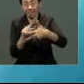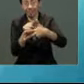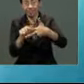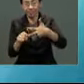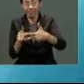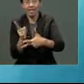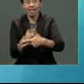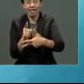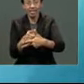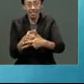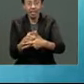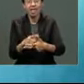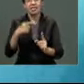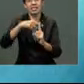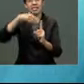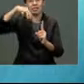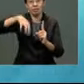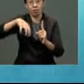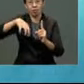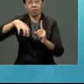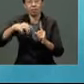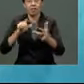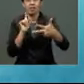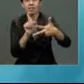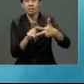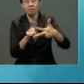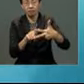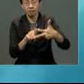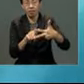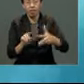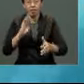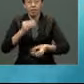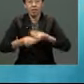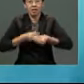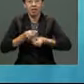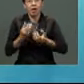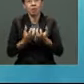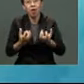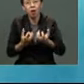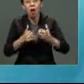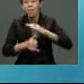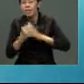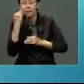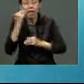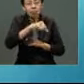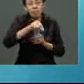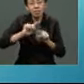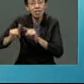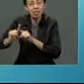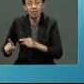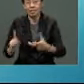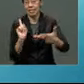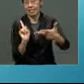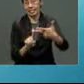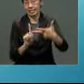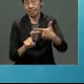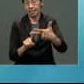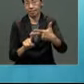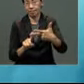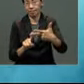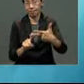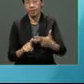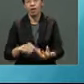ผู้ทำกิจกรรมในโบสถ์2คือกลุ่มบริษัทขายสินค้าตามบ้านแล้วก็3คือกลุ่มโรงยิม